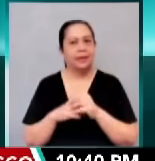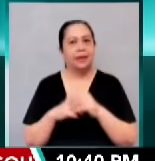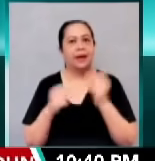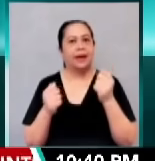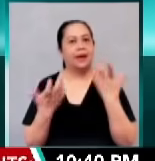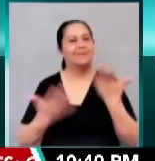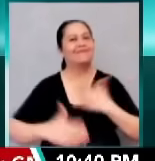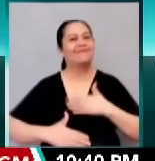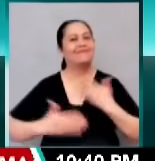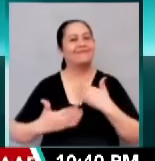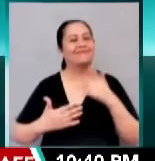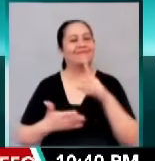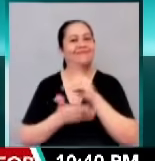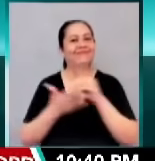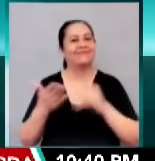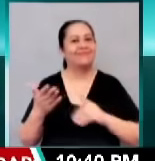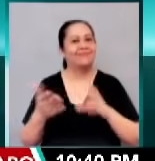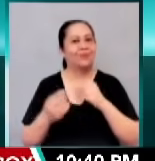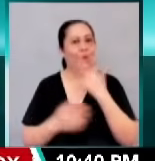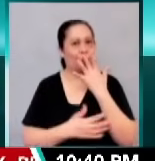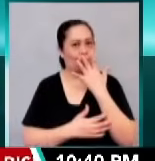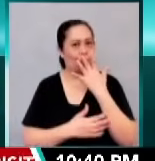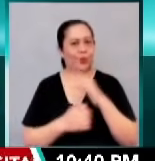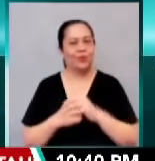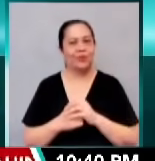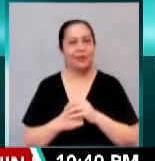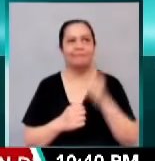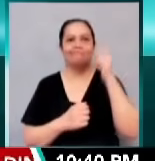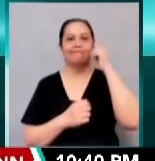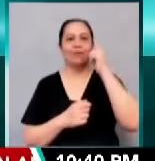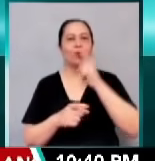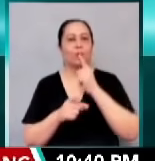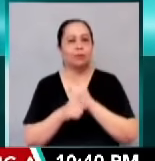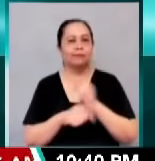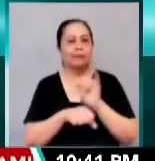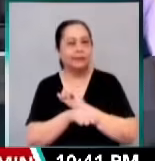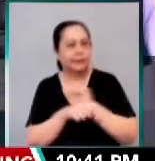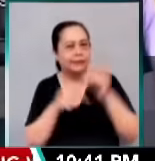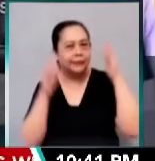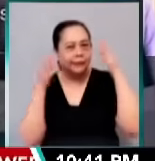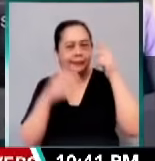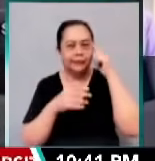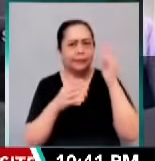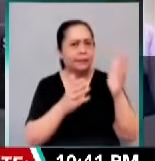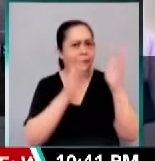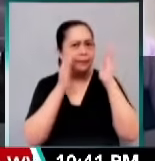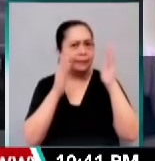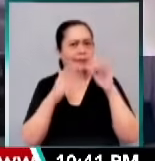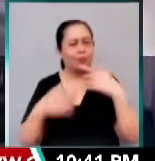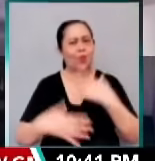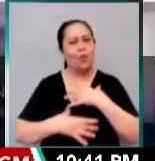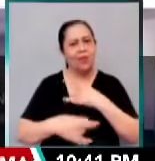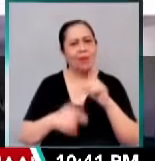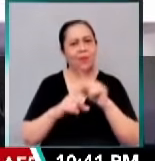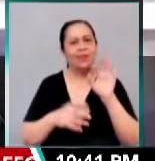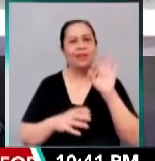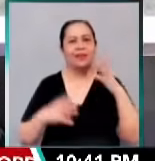ang disenyo at kulay nito. Pinag-isipan talaga yan ni Doc Faye na mahilig din sa fashion. Parang minerge ko lang yung